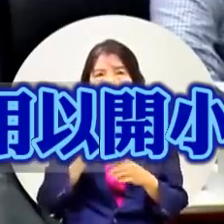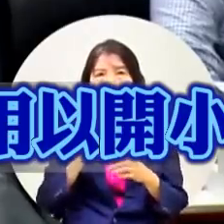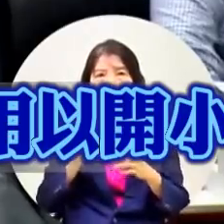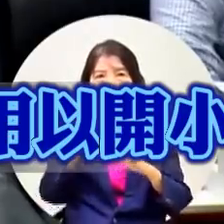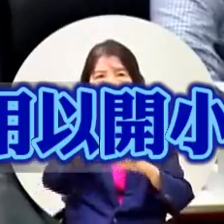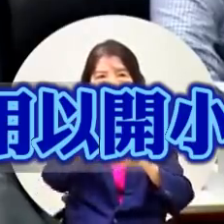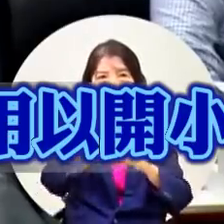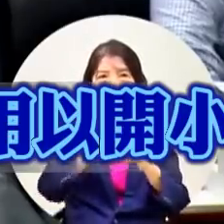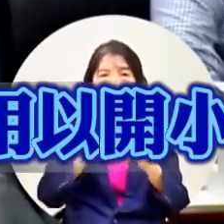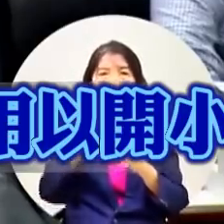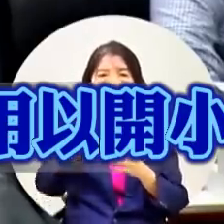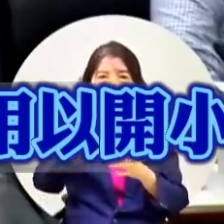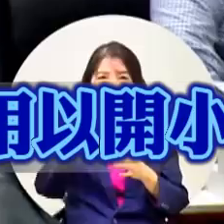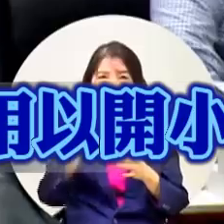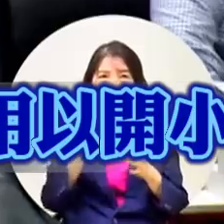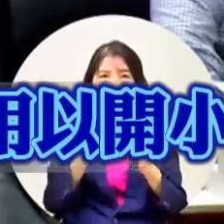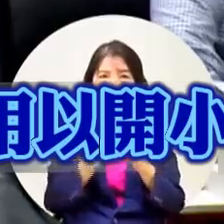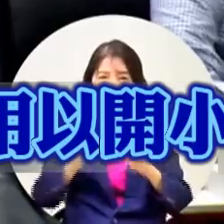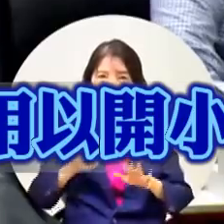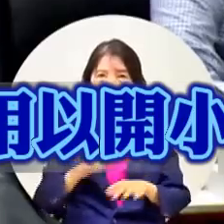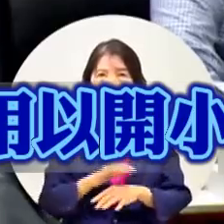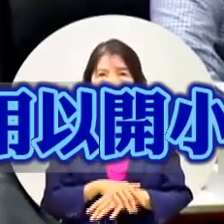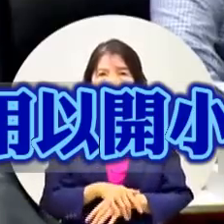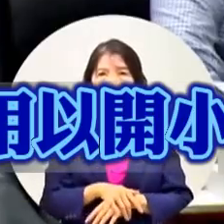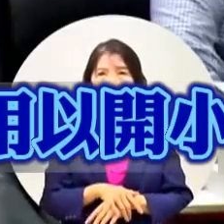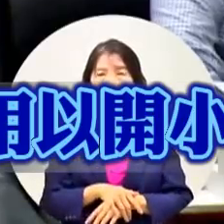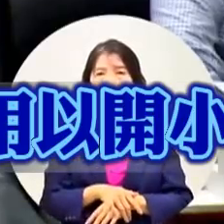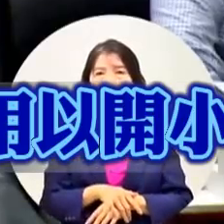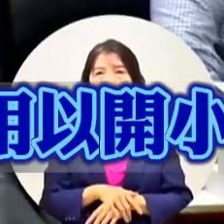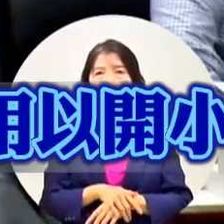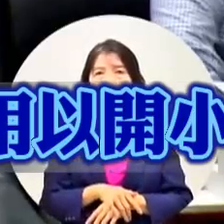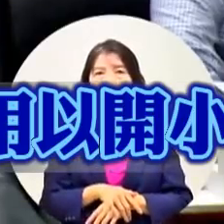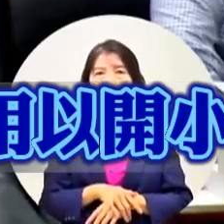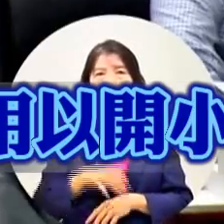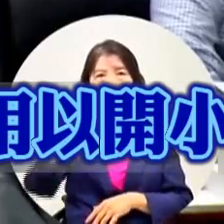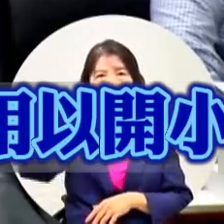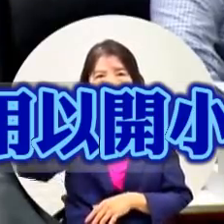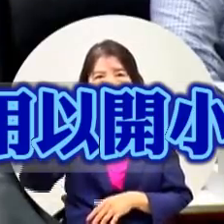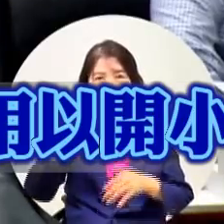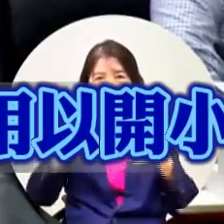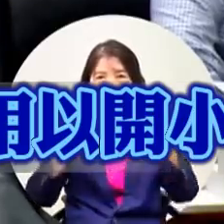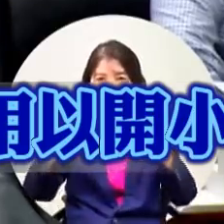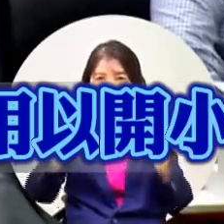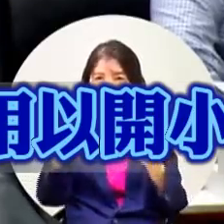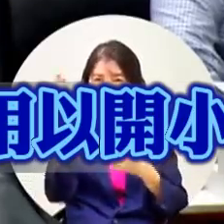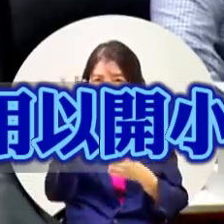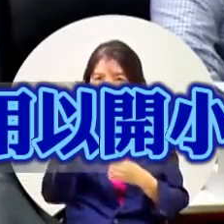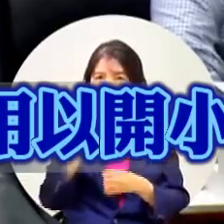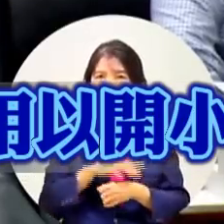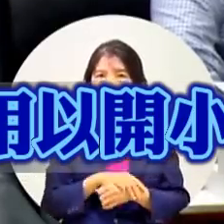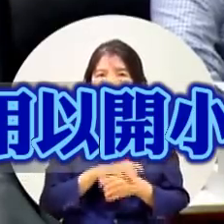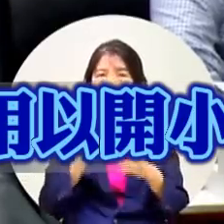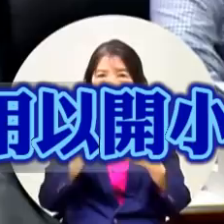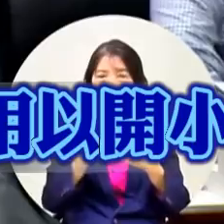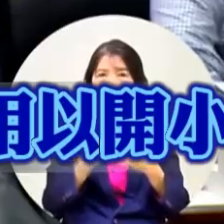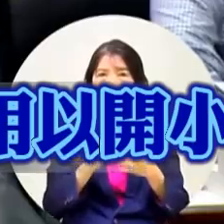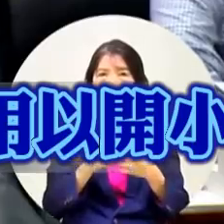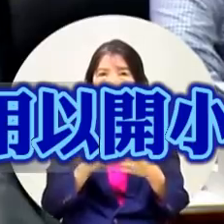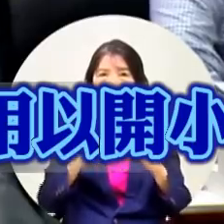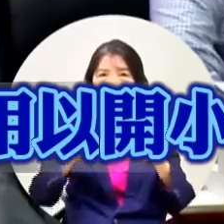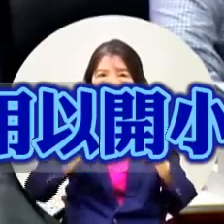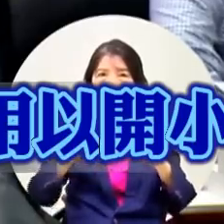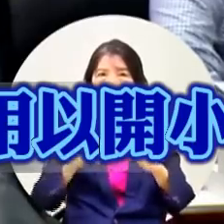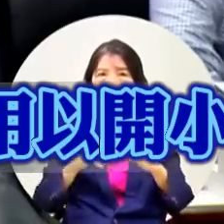来，我们就接到3个案例。第一个呢，家里失